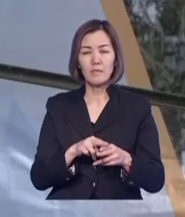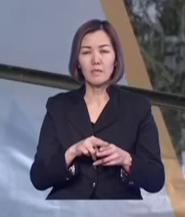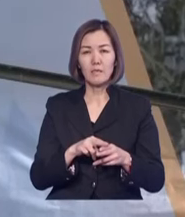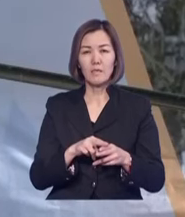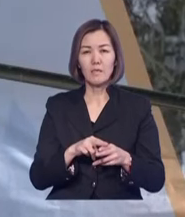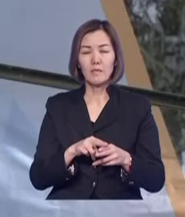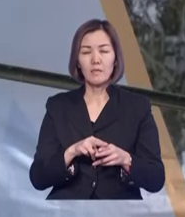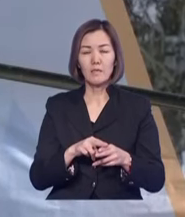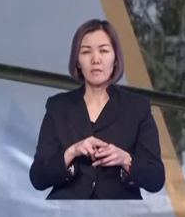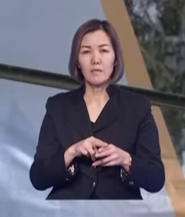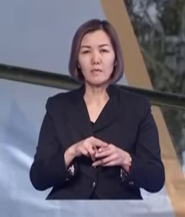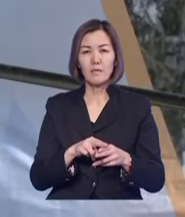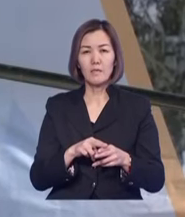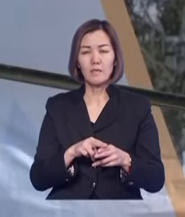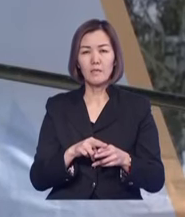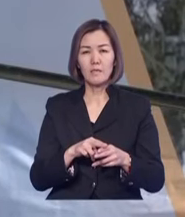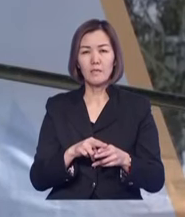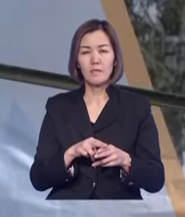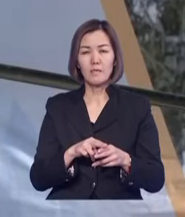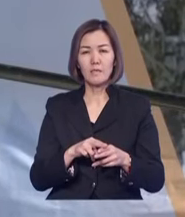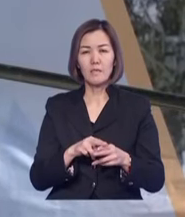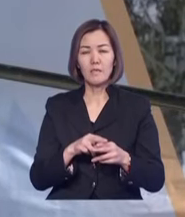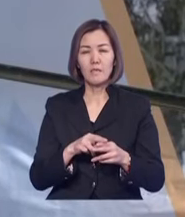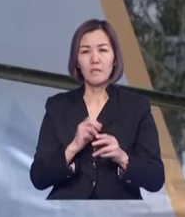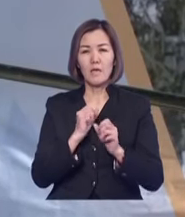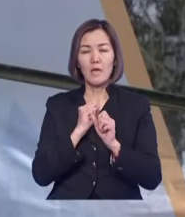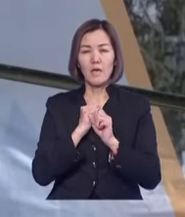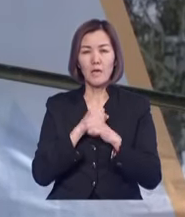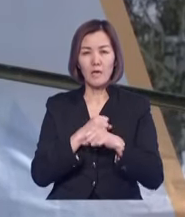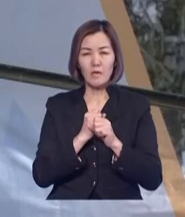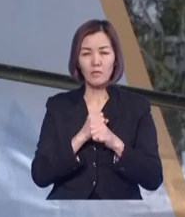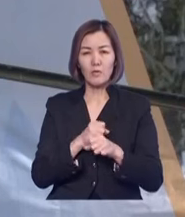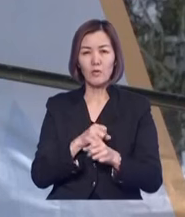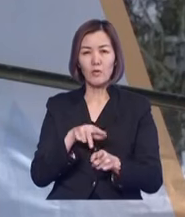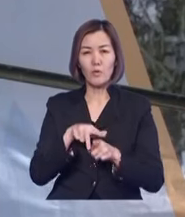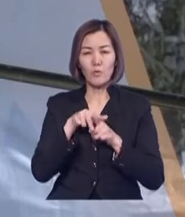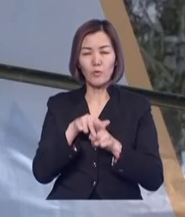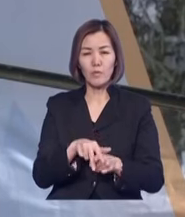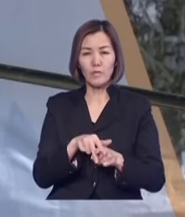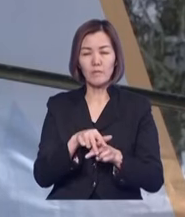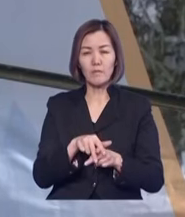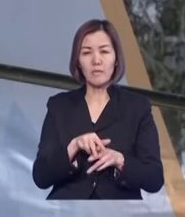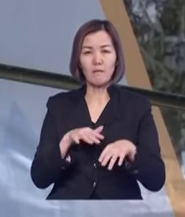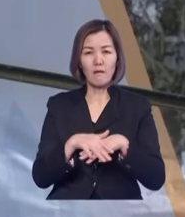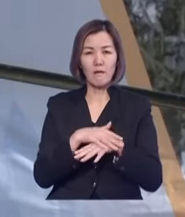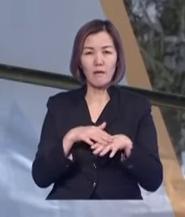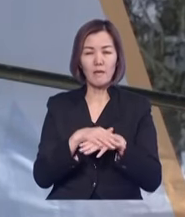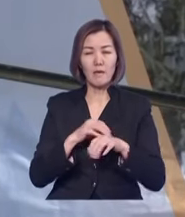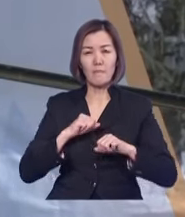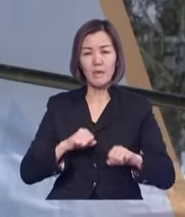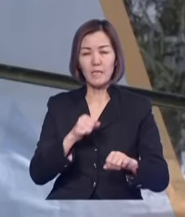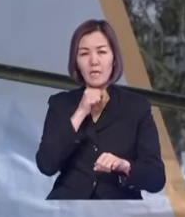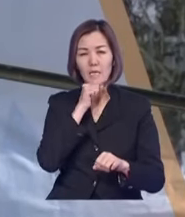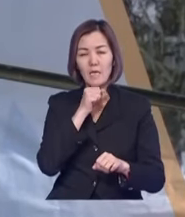мені апарындар деп, ақ түйеге отырғызып жатқан кезінде, ел жұрттың бәрі жиналып, батыр ата бізге не